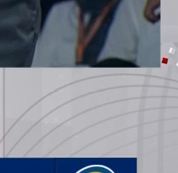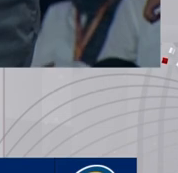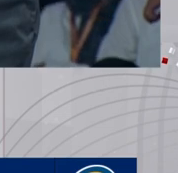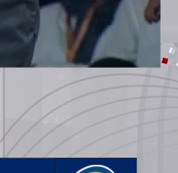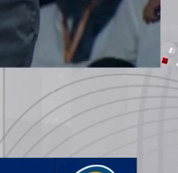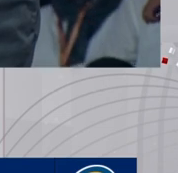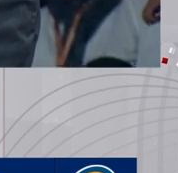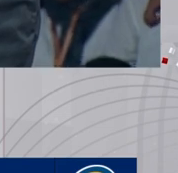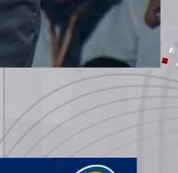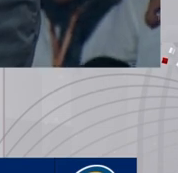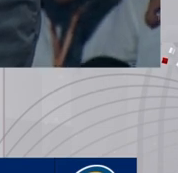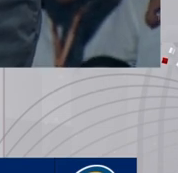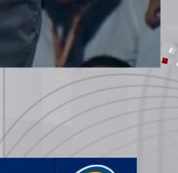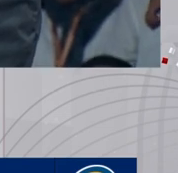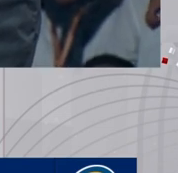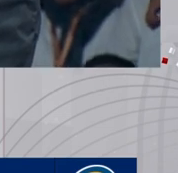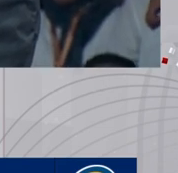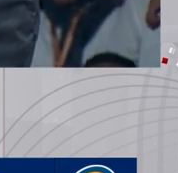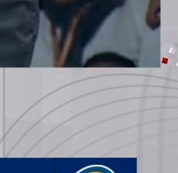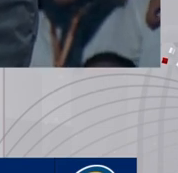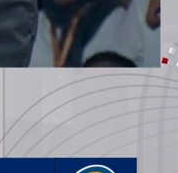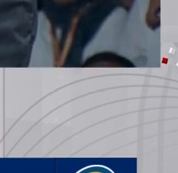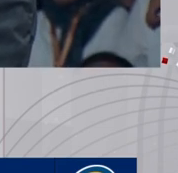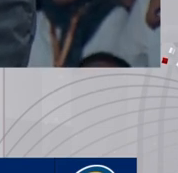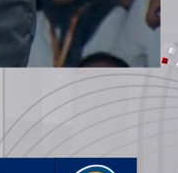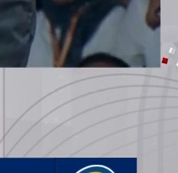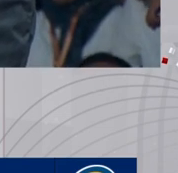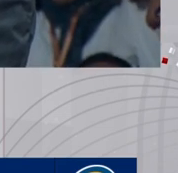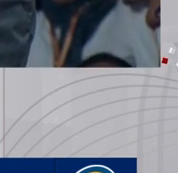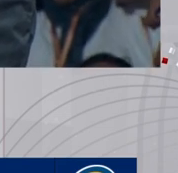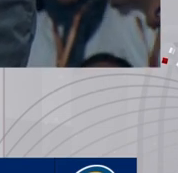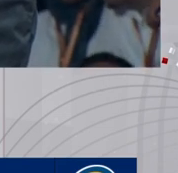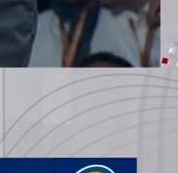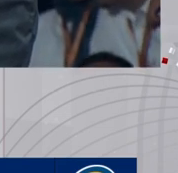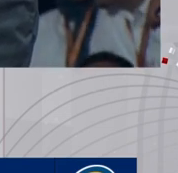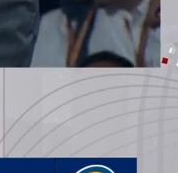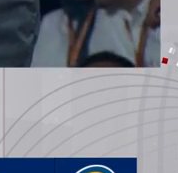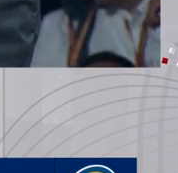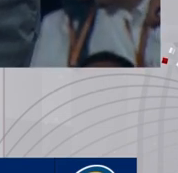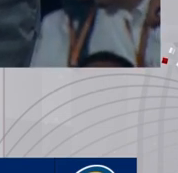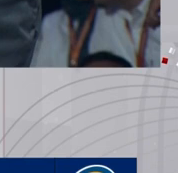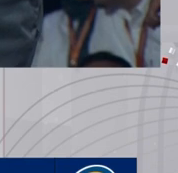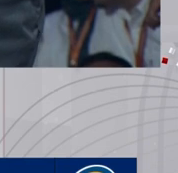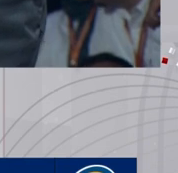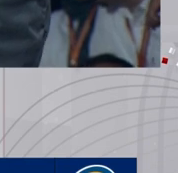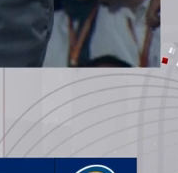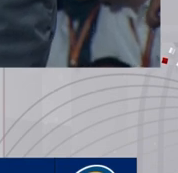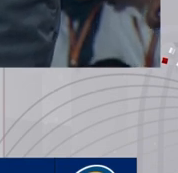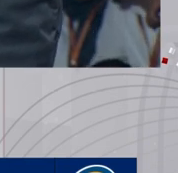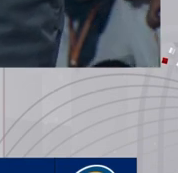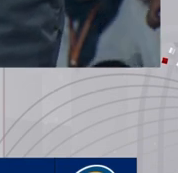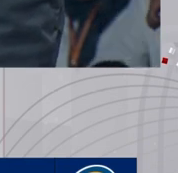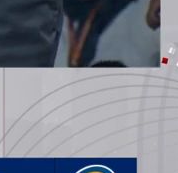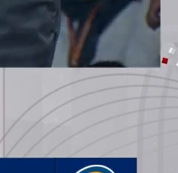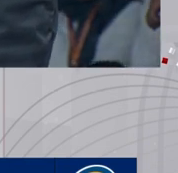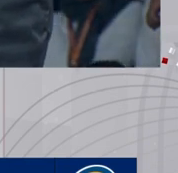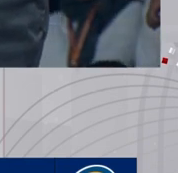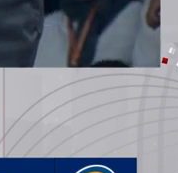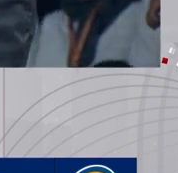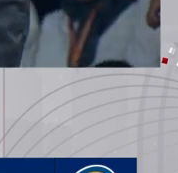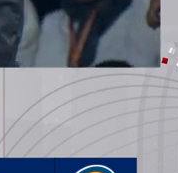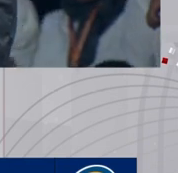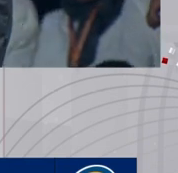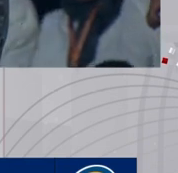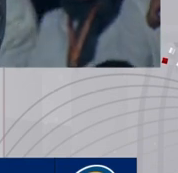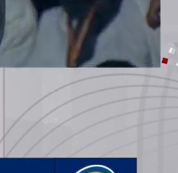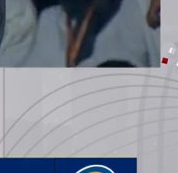lebih eh APBD Jawa Barat eh 35t jumlah penduduknya R